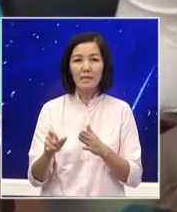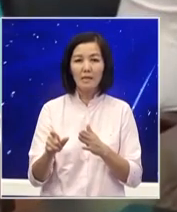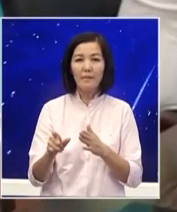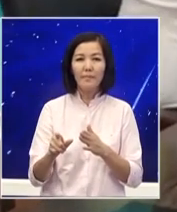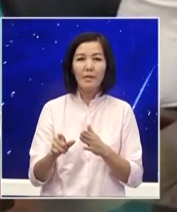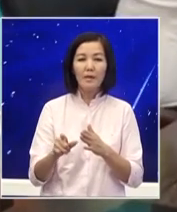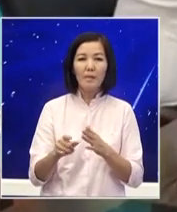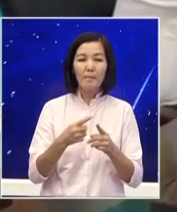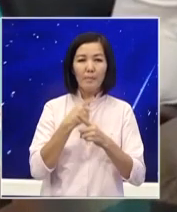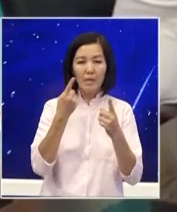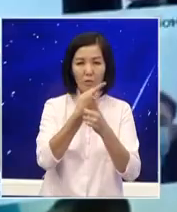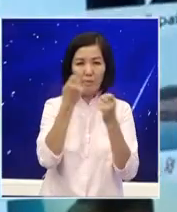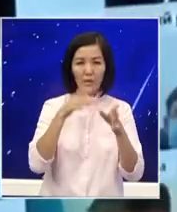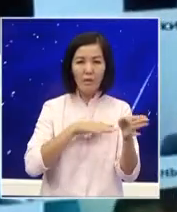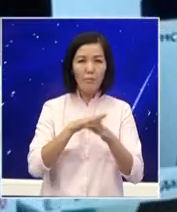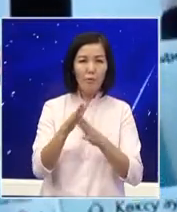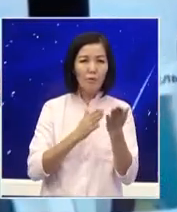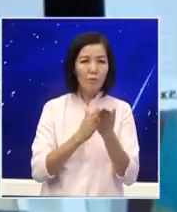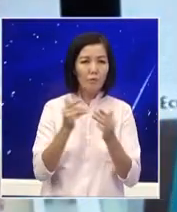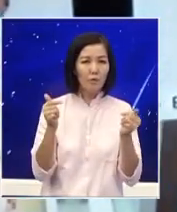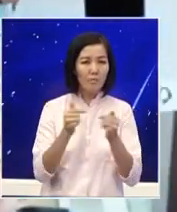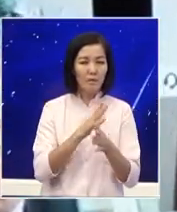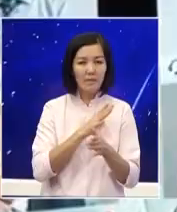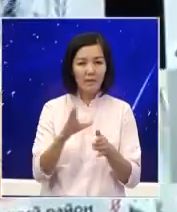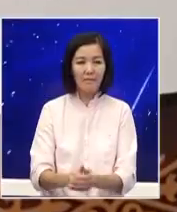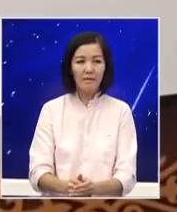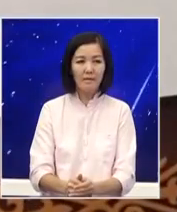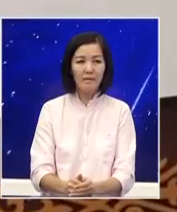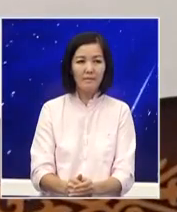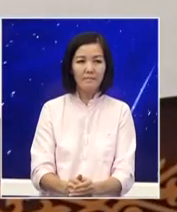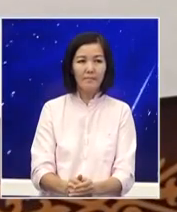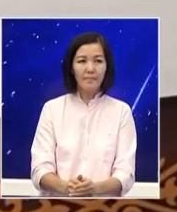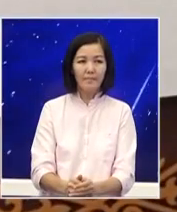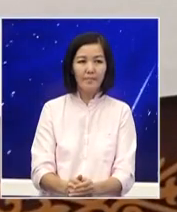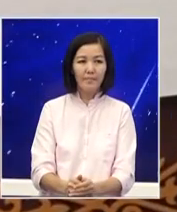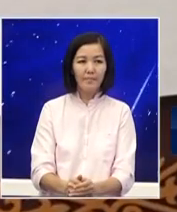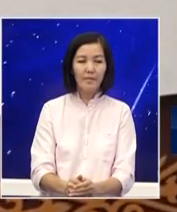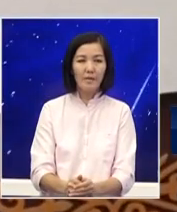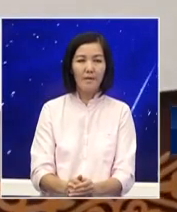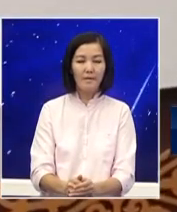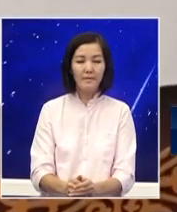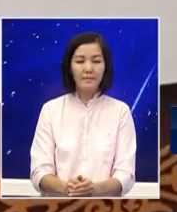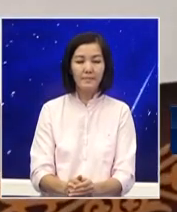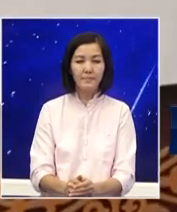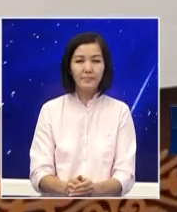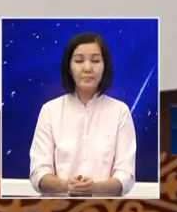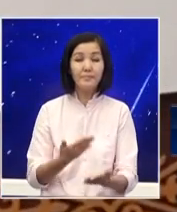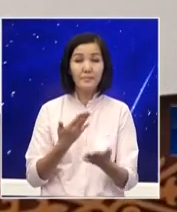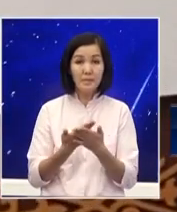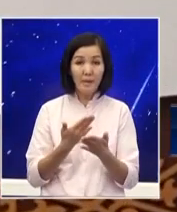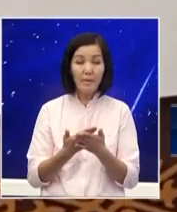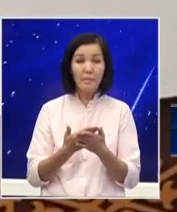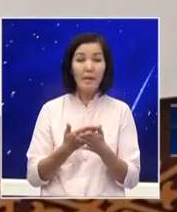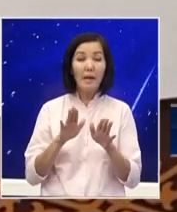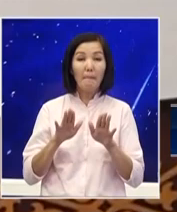ведь а предупреждение о неполном служебном соответствии дилер fontus подумывала если имеет место конфликт